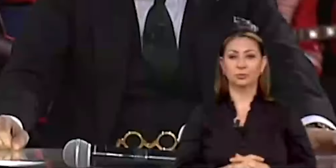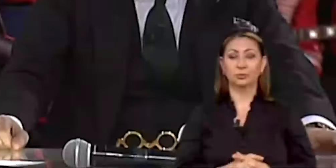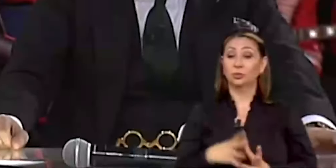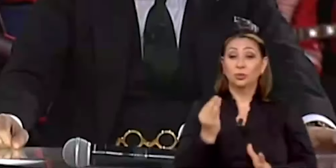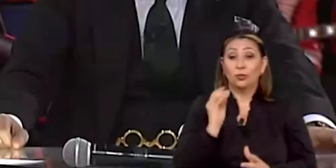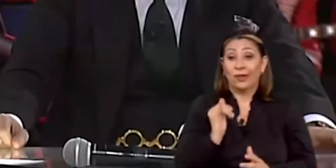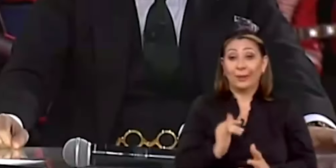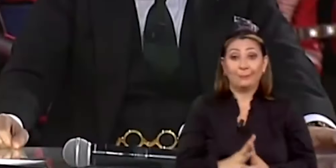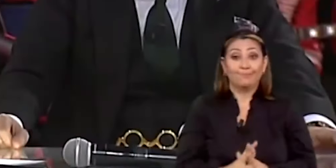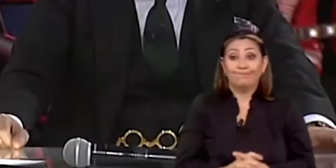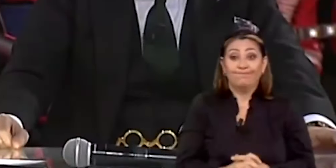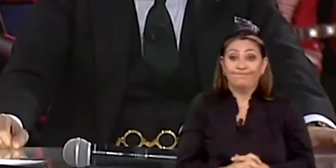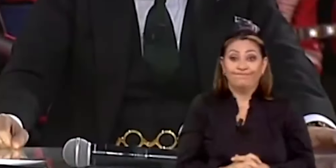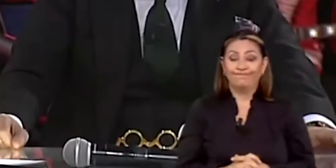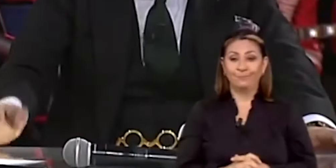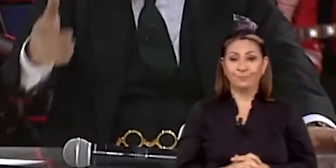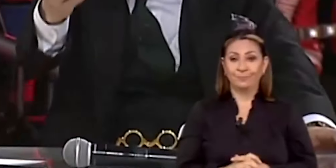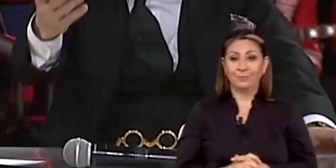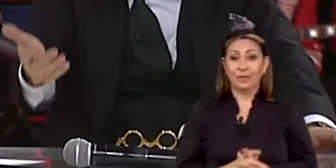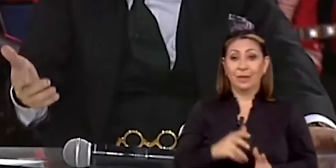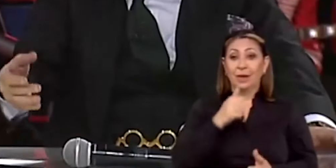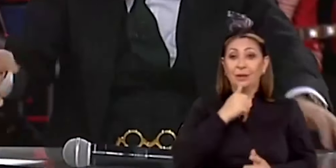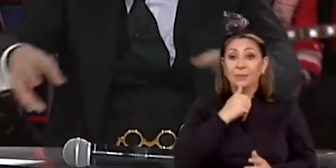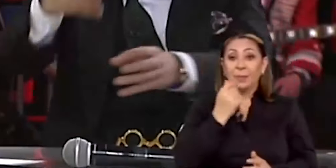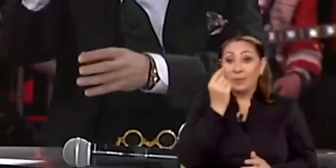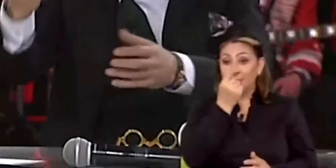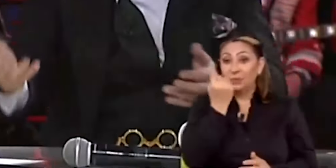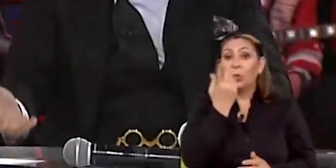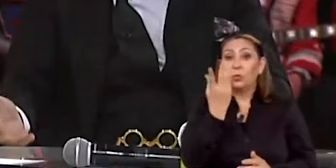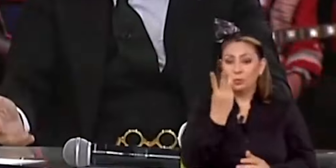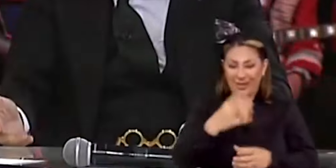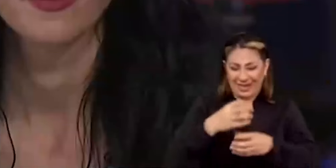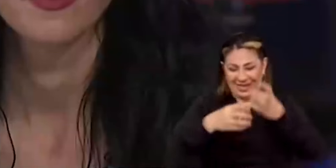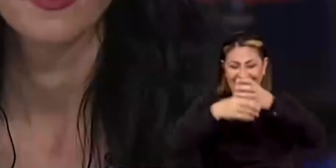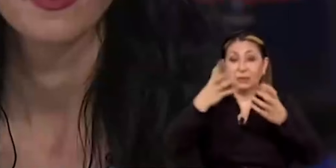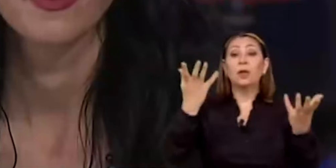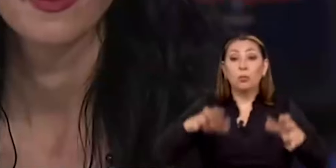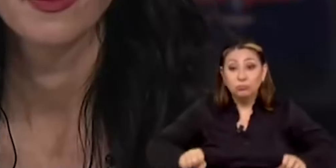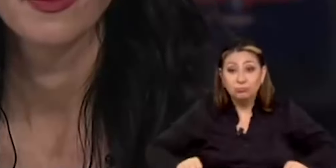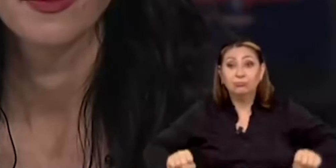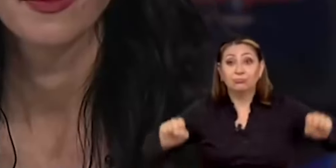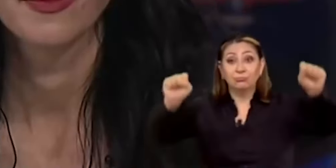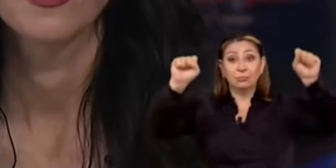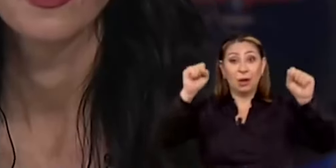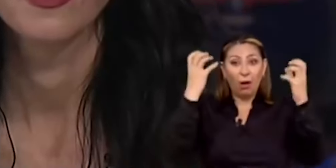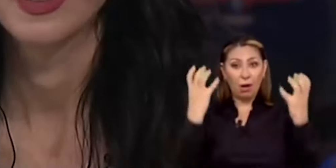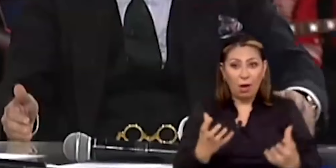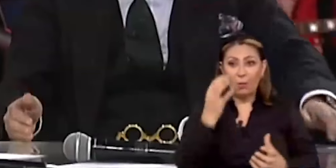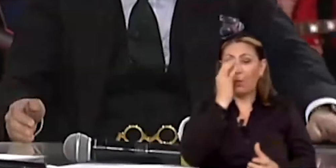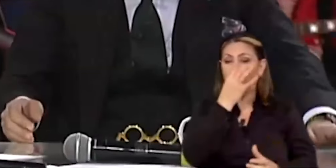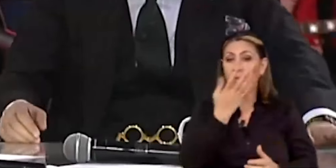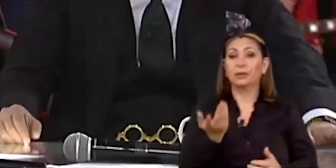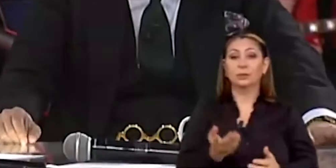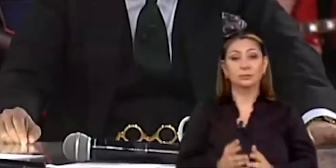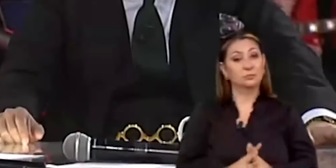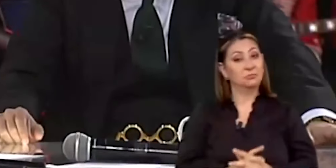Çok fena. Çok fena. Adam da basit bir şey yapmıyor yani. Üç bardağı üst üste falan koymuyor, halter kaldırıyor ya. Kolay bir şey